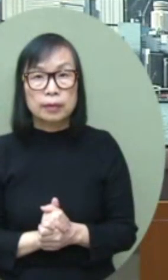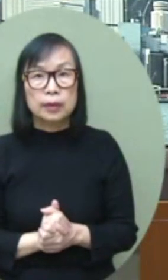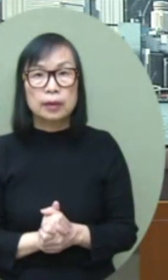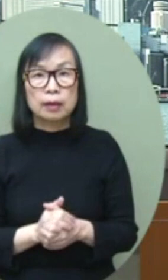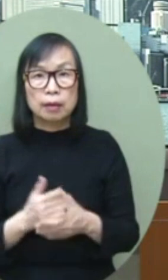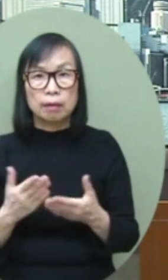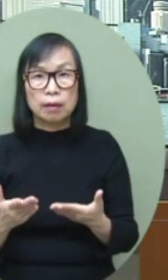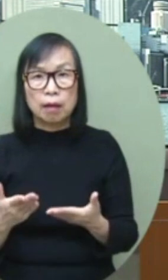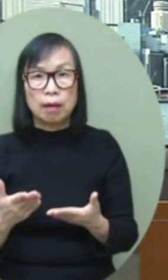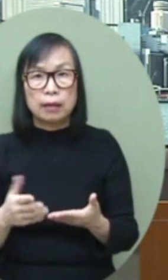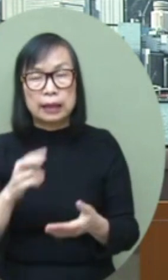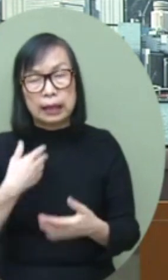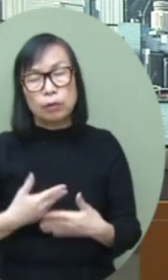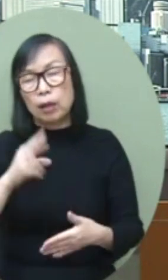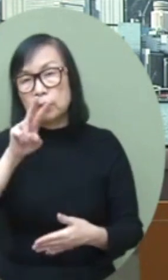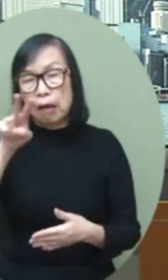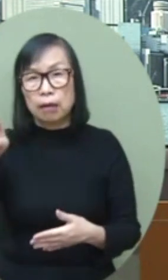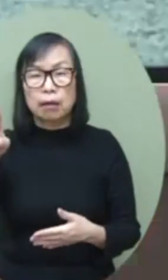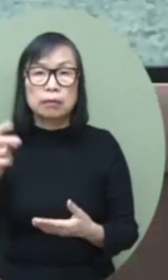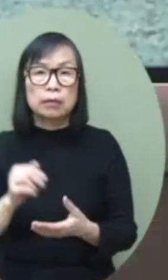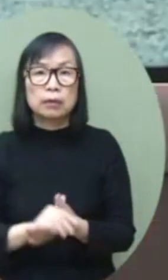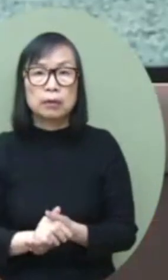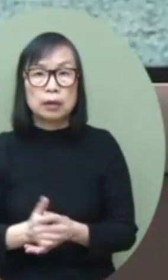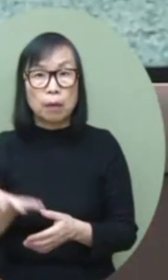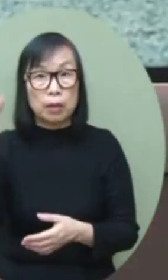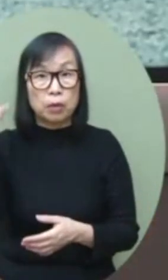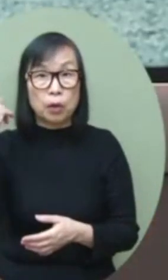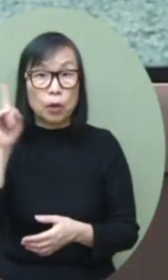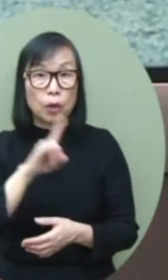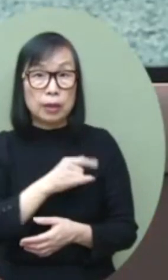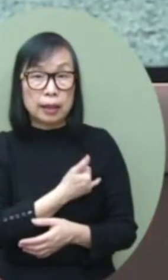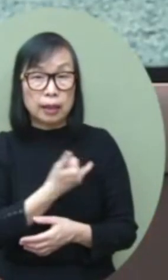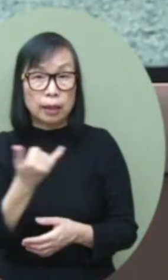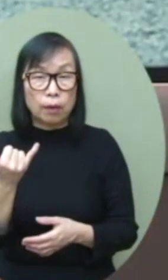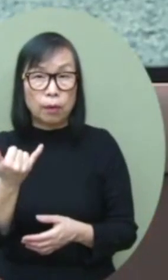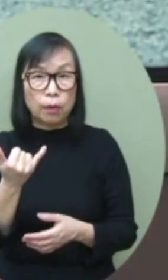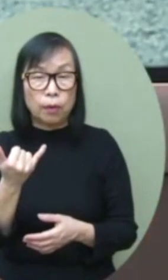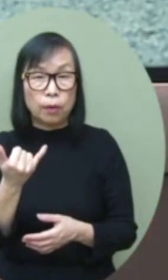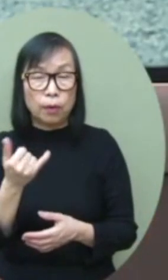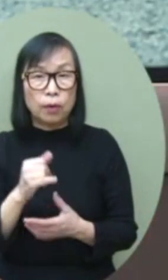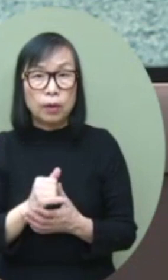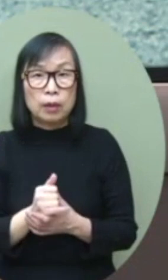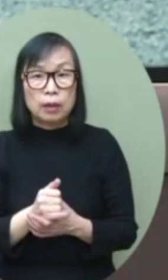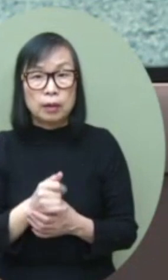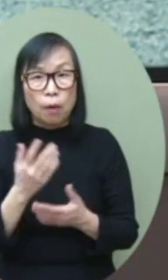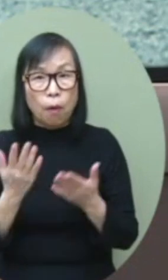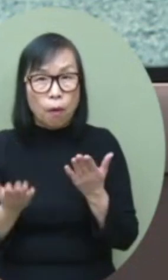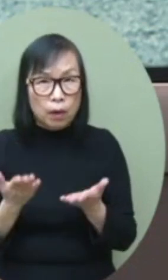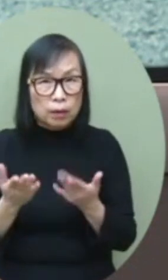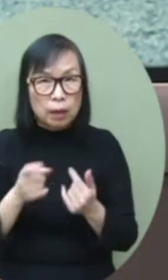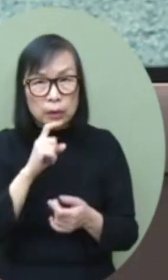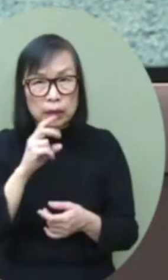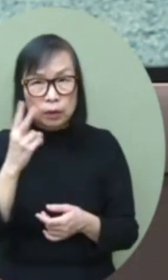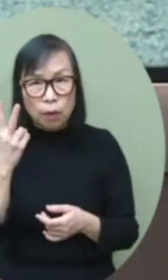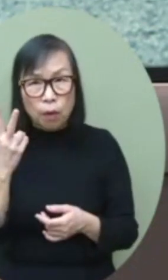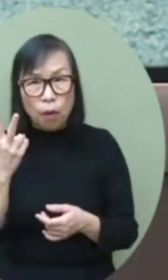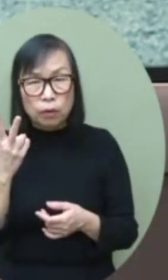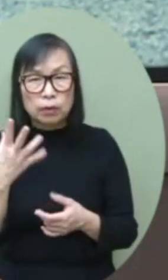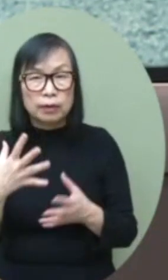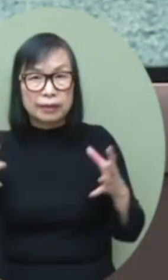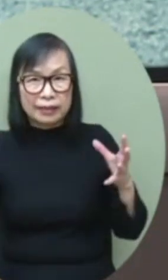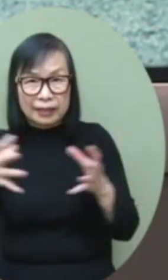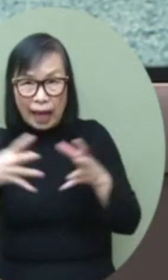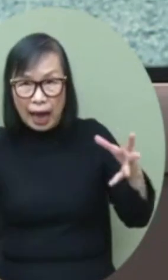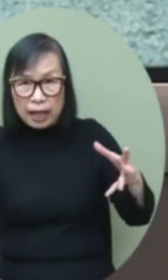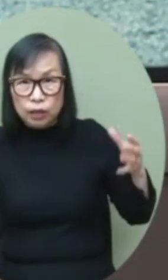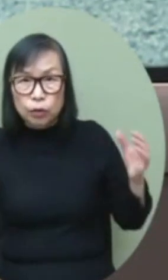其實都是一些觀察啦，即係因為可能上個星期六係即係有可能我哋都見到有兩個大嘅聚會啦，就